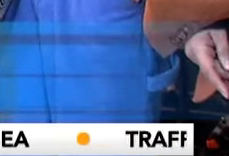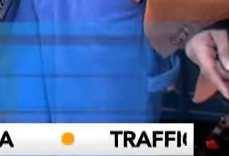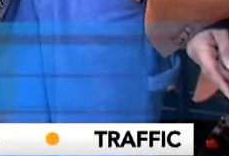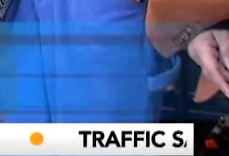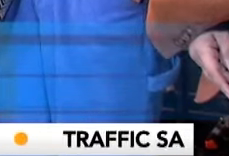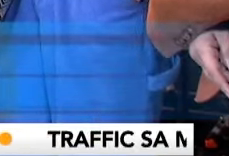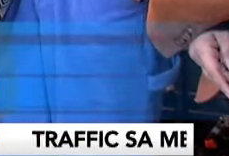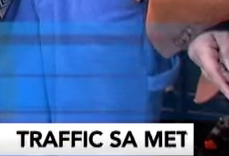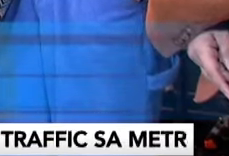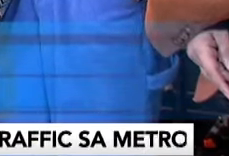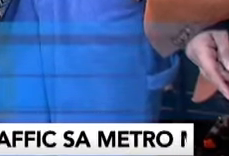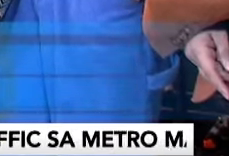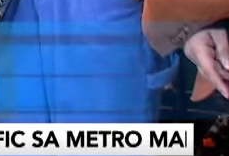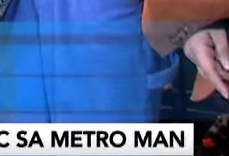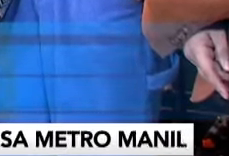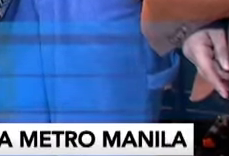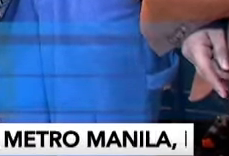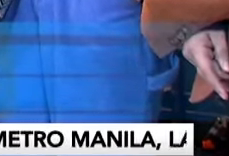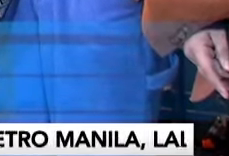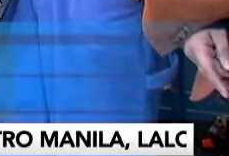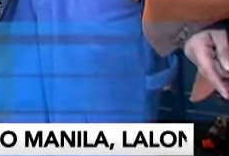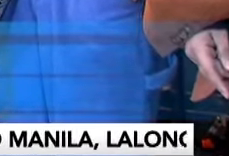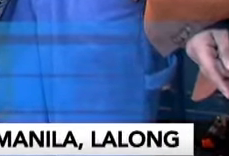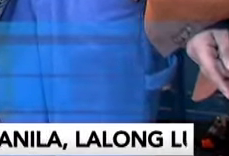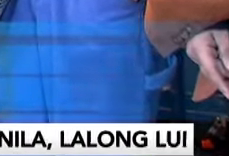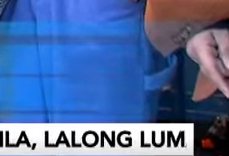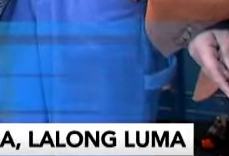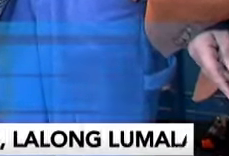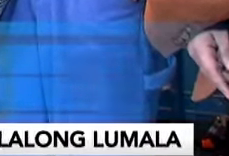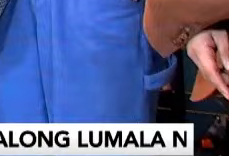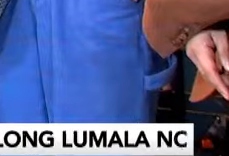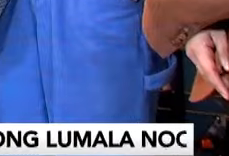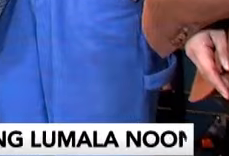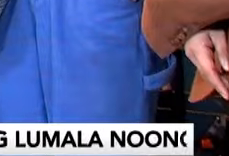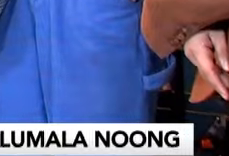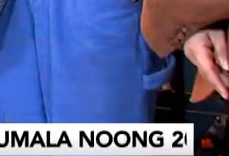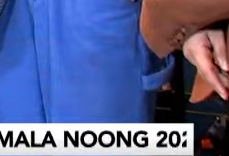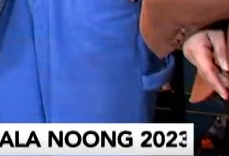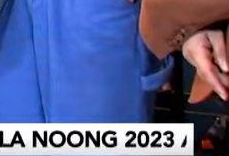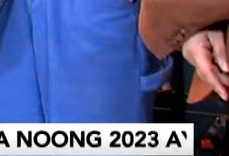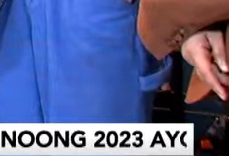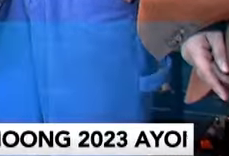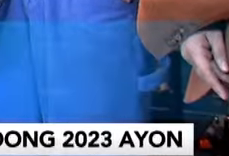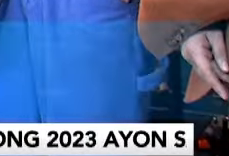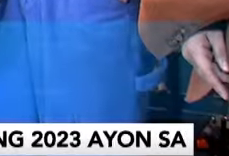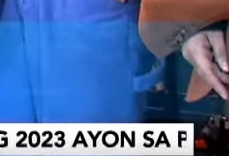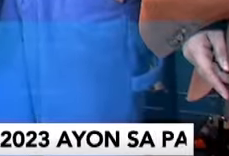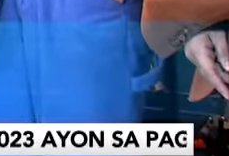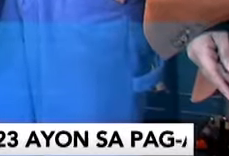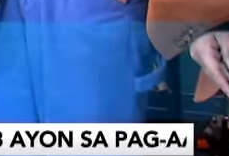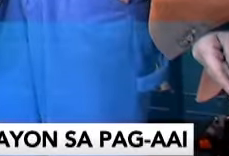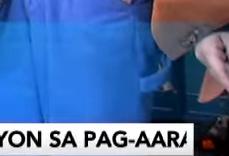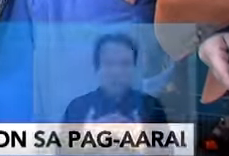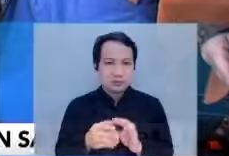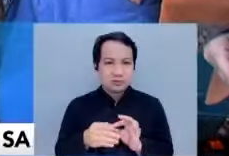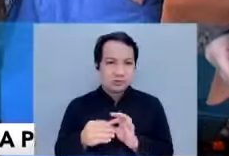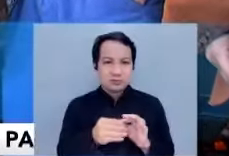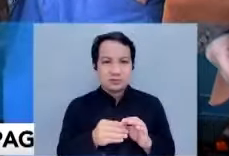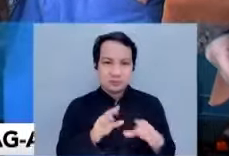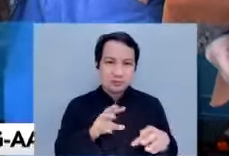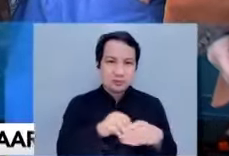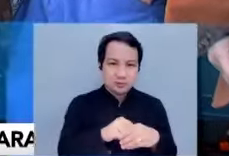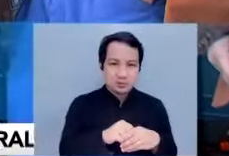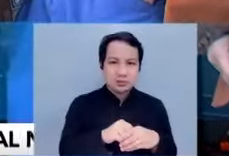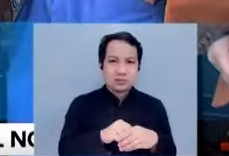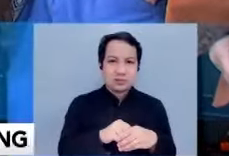of playing the violin with the band. And with everyone else. So parang I feel like it's so easy for me to just join in and